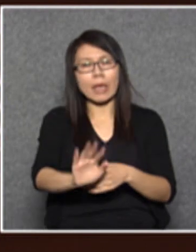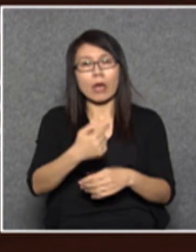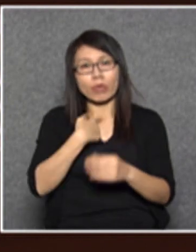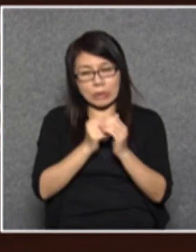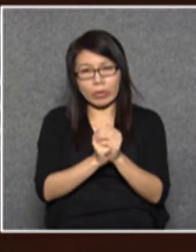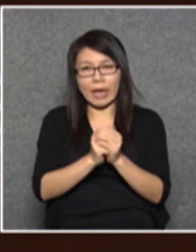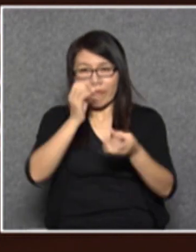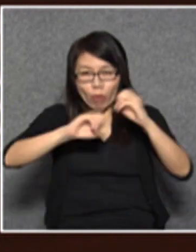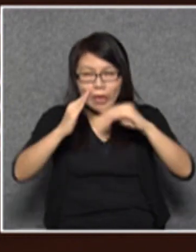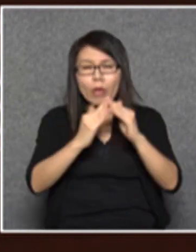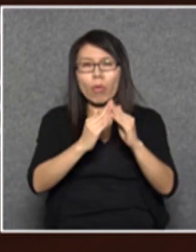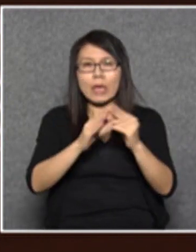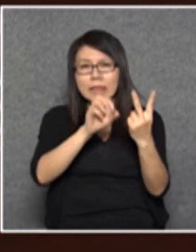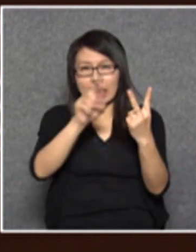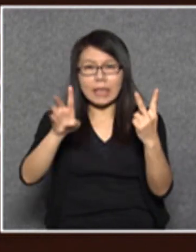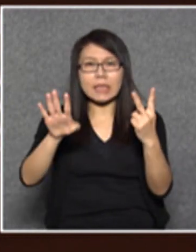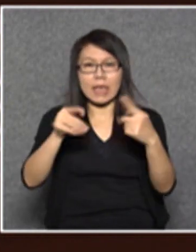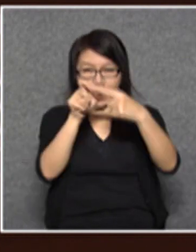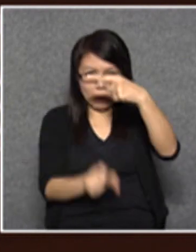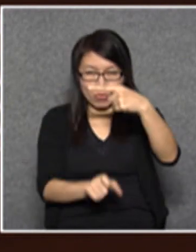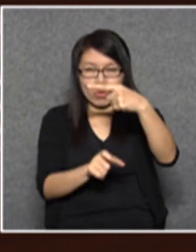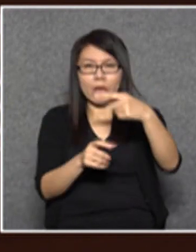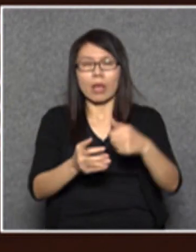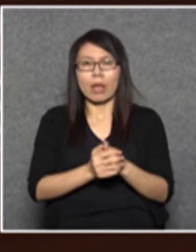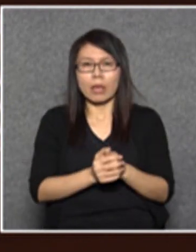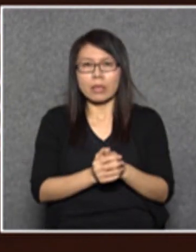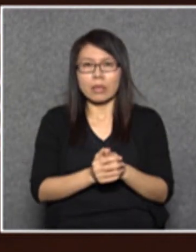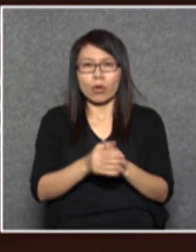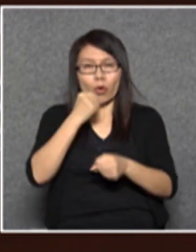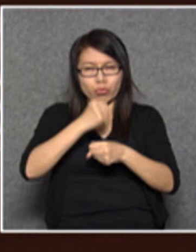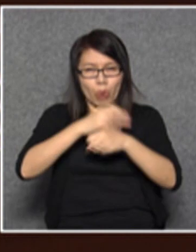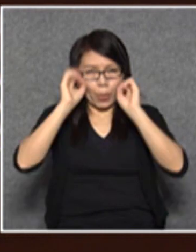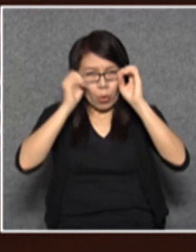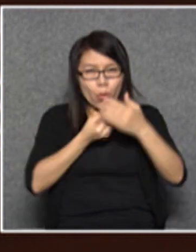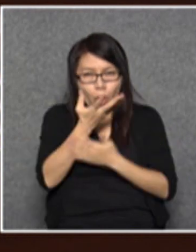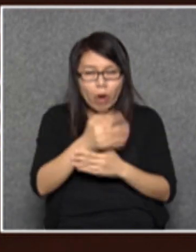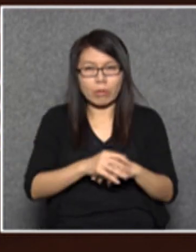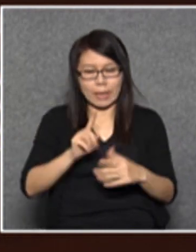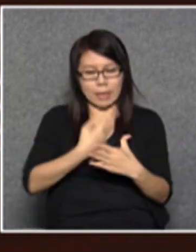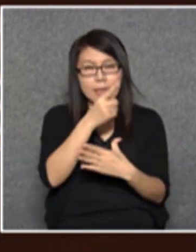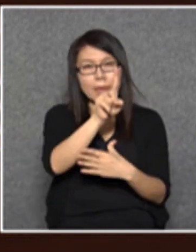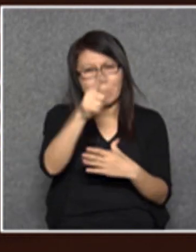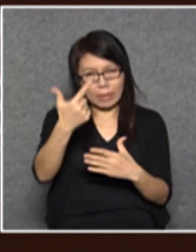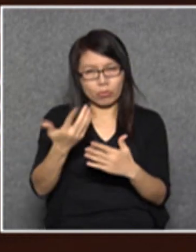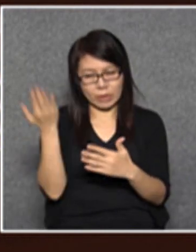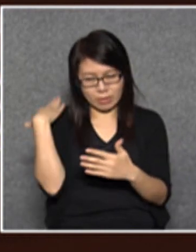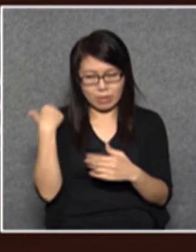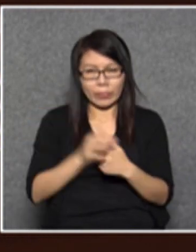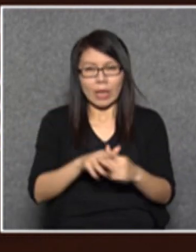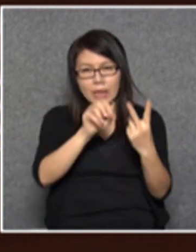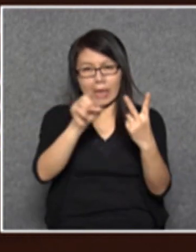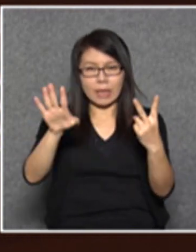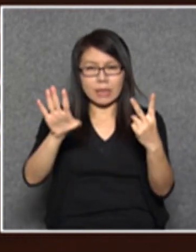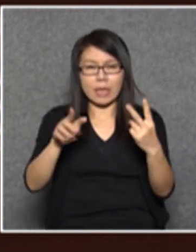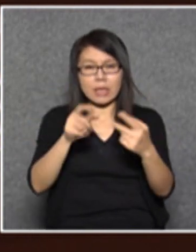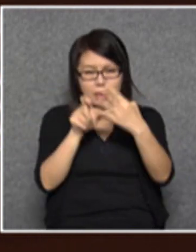局，2014年1月你先至喺財政月喺個施政報告嗰度提出是18個月前，2014年4月你交文件